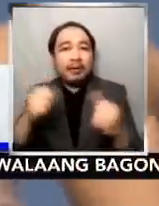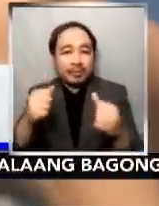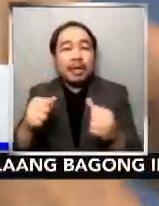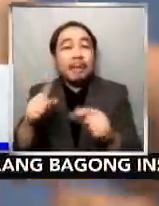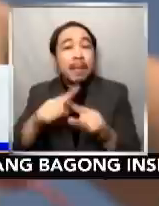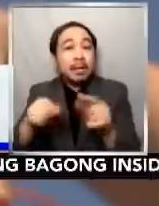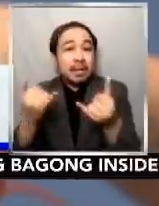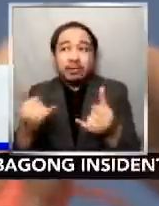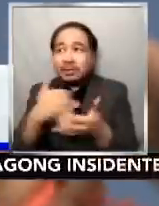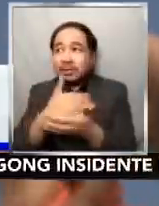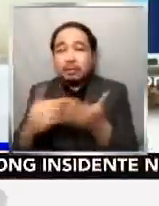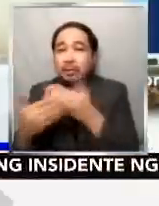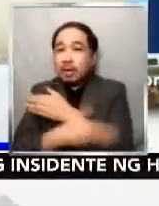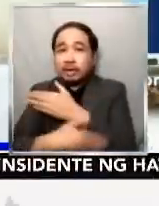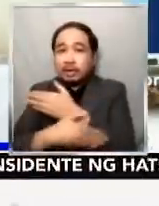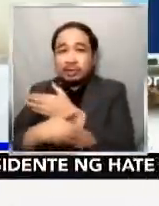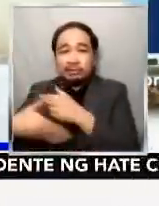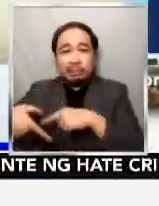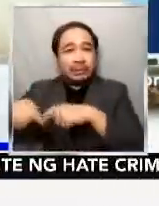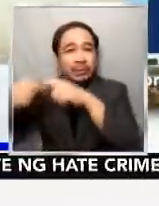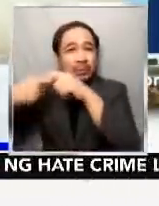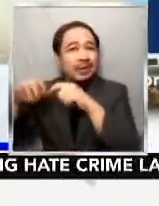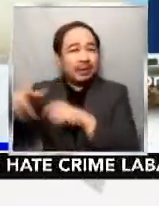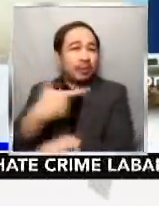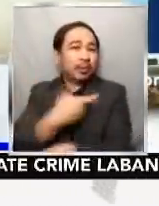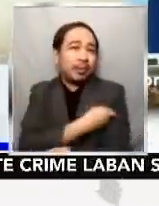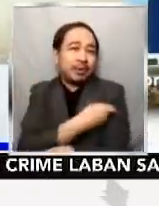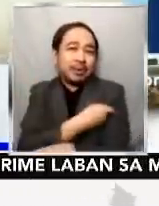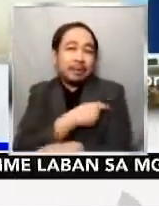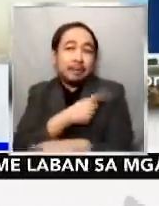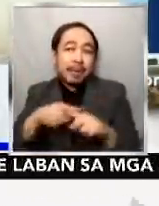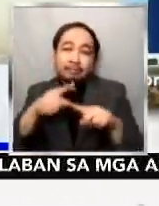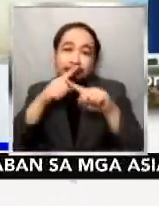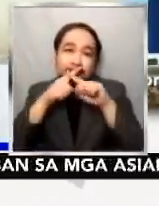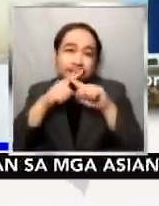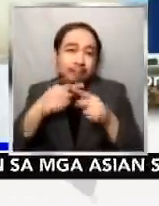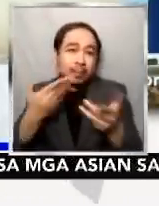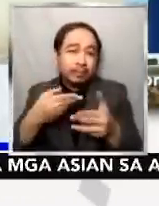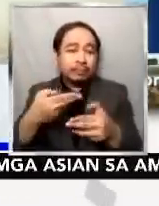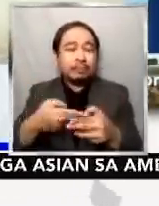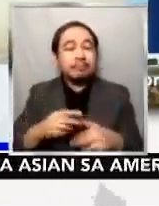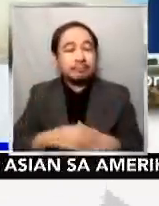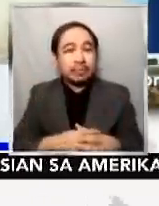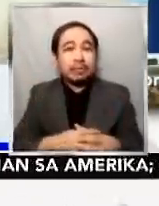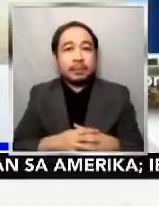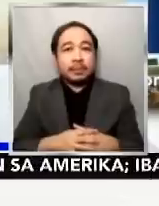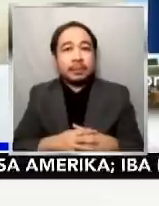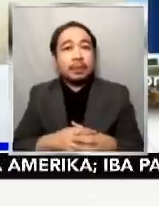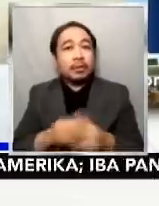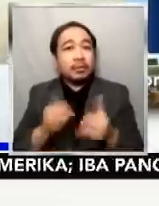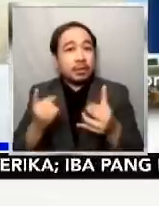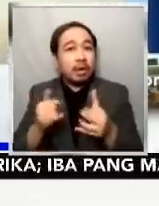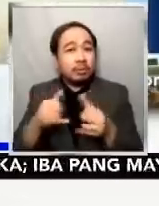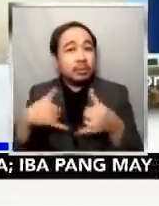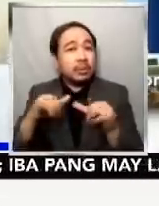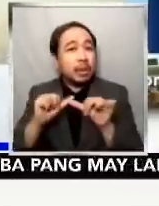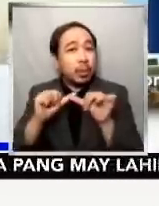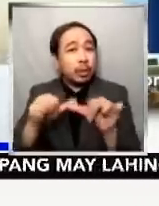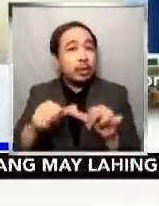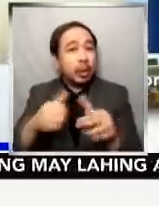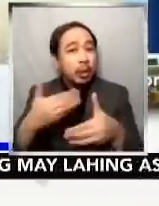ito pinangalanan ng Pangulo. There's a ruckus going on and the fight